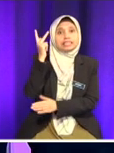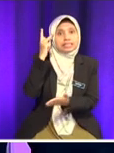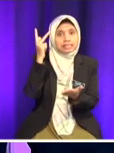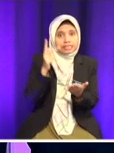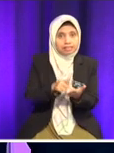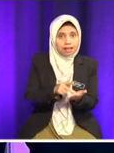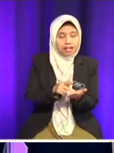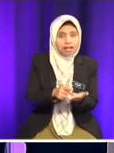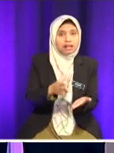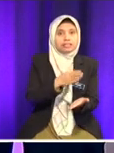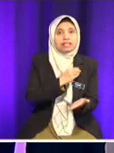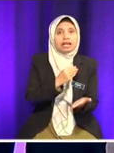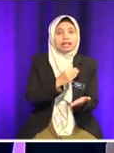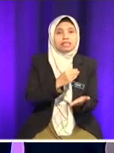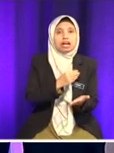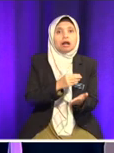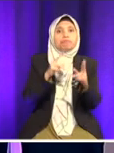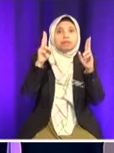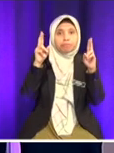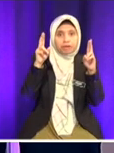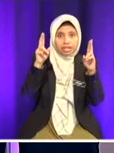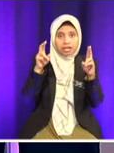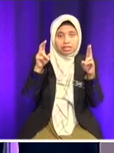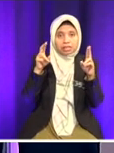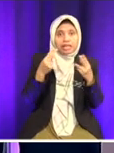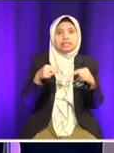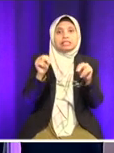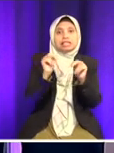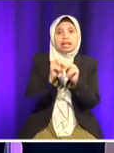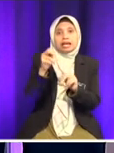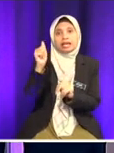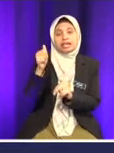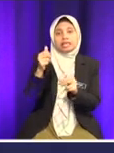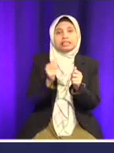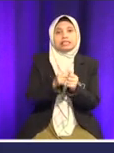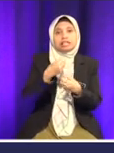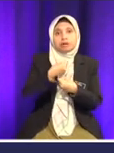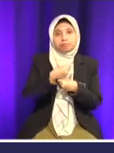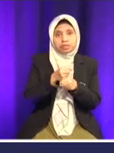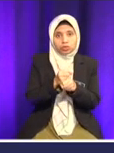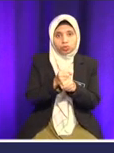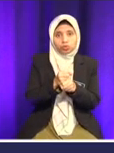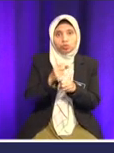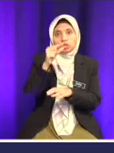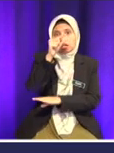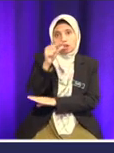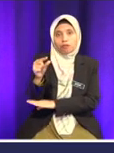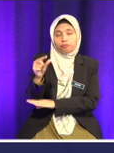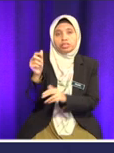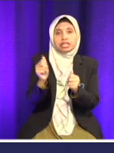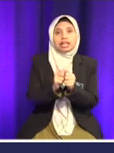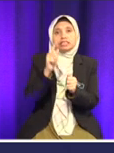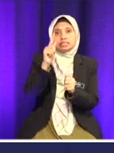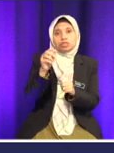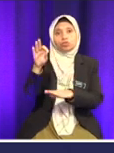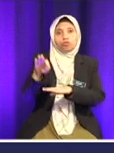pasti dan memberi halkan Hubungan antara nilai I dengan bentuk grafik bagi suatu fungsi kuadrati